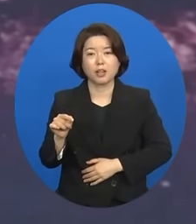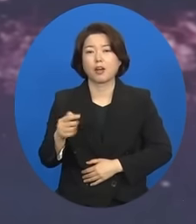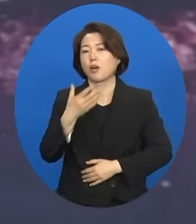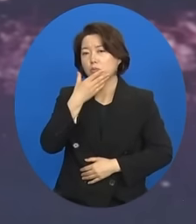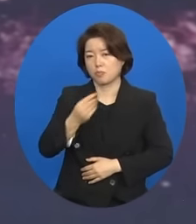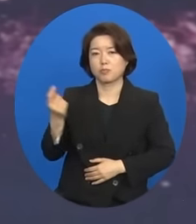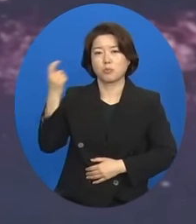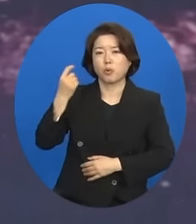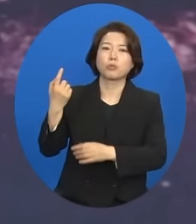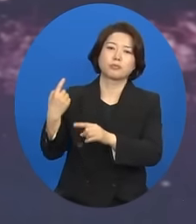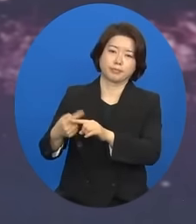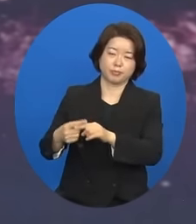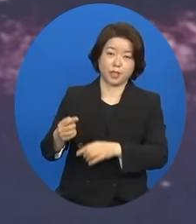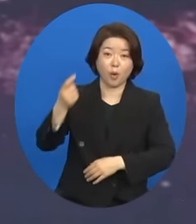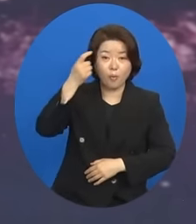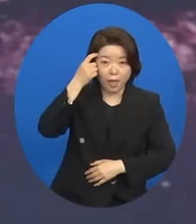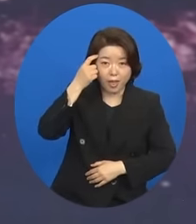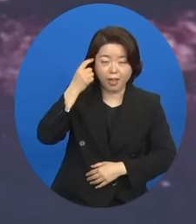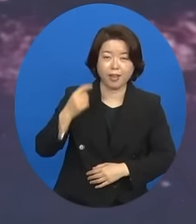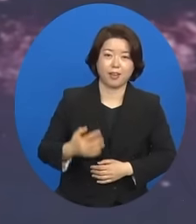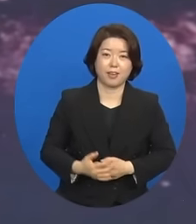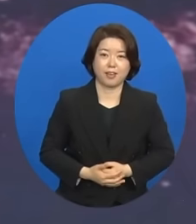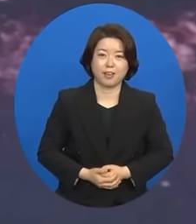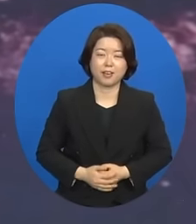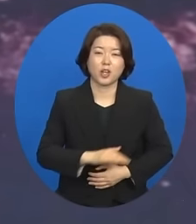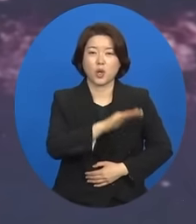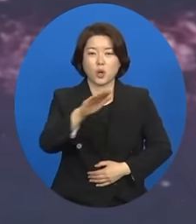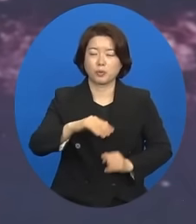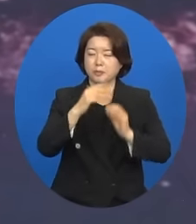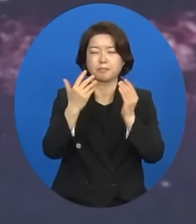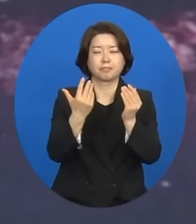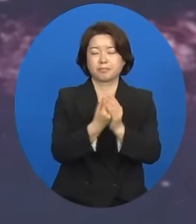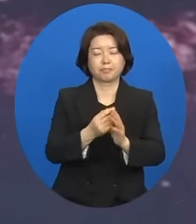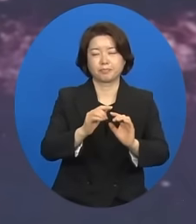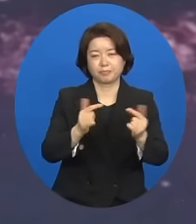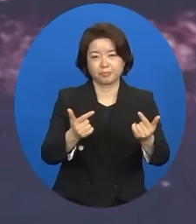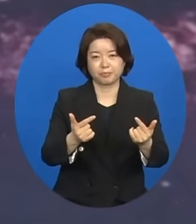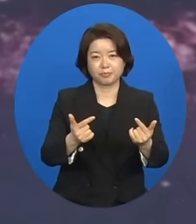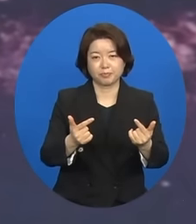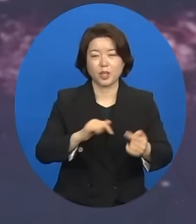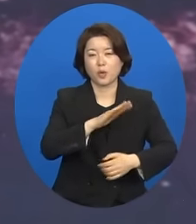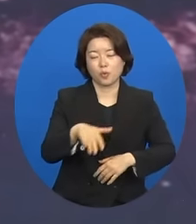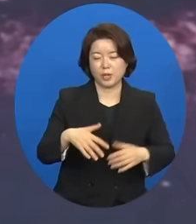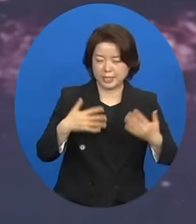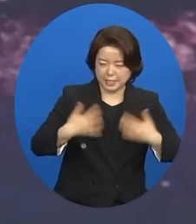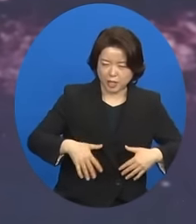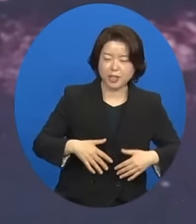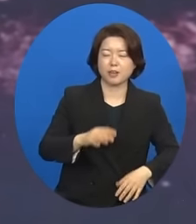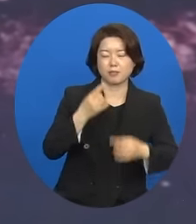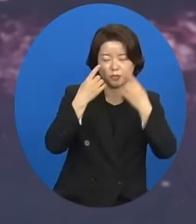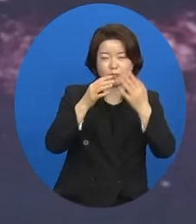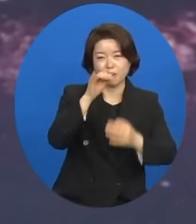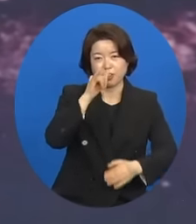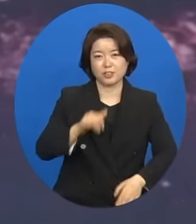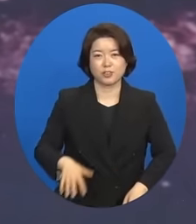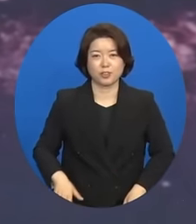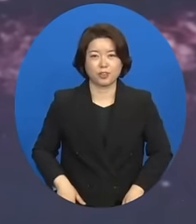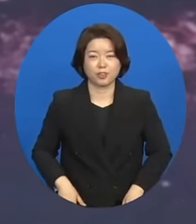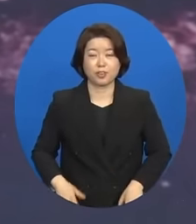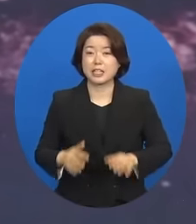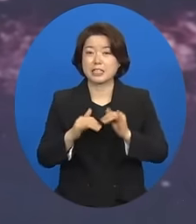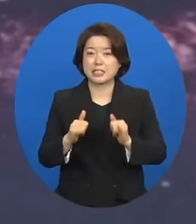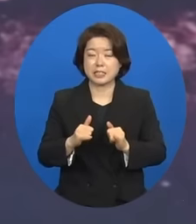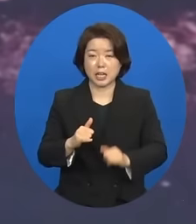복음입니다 왜 복음인 아세요 여러분 우리 완벽하지 않아요 우리 연약한 부분이 분명히 있어요 사람은